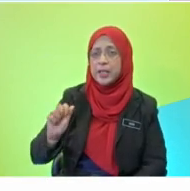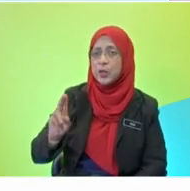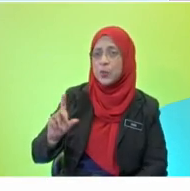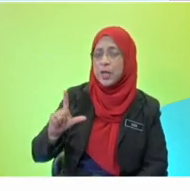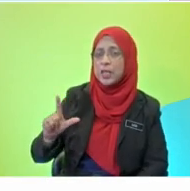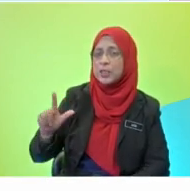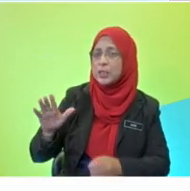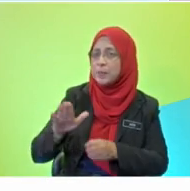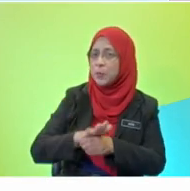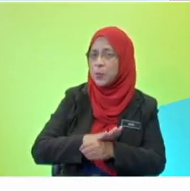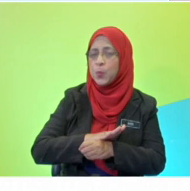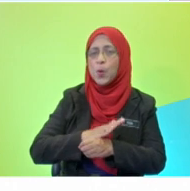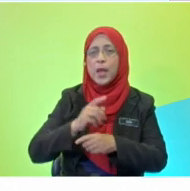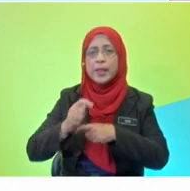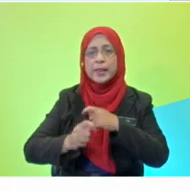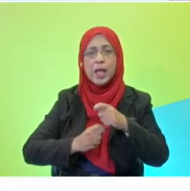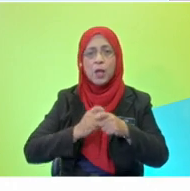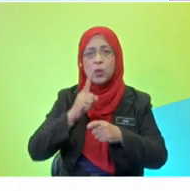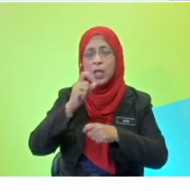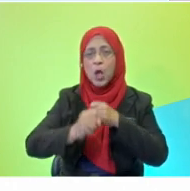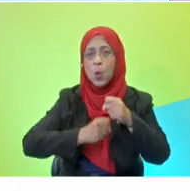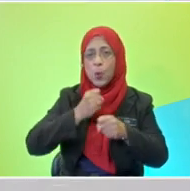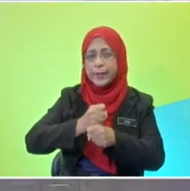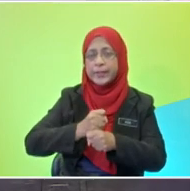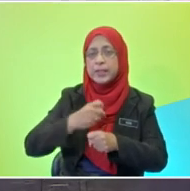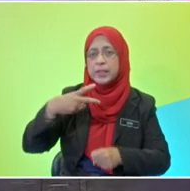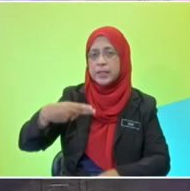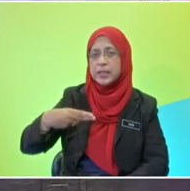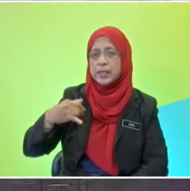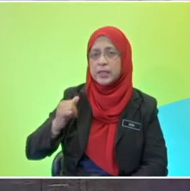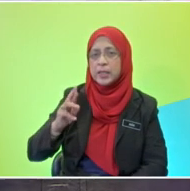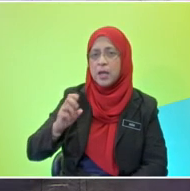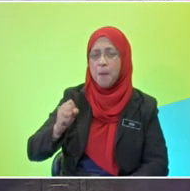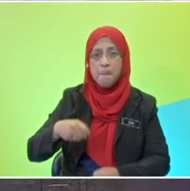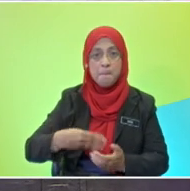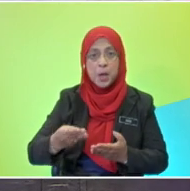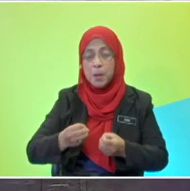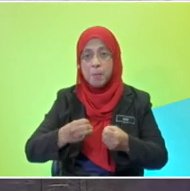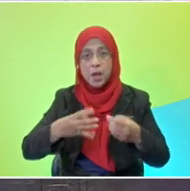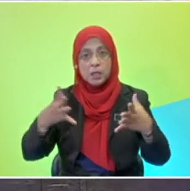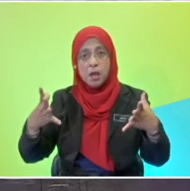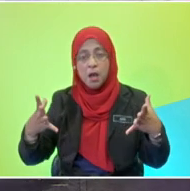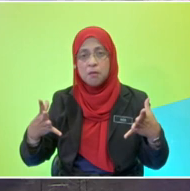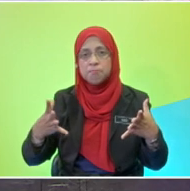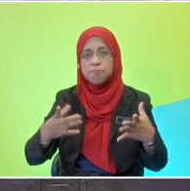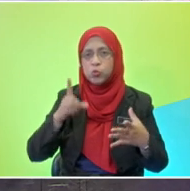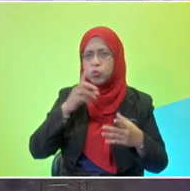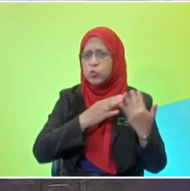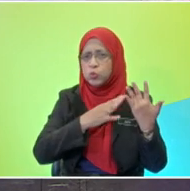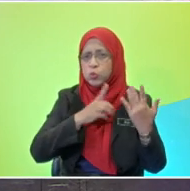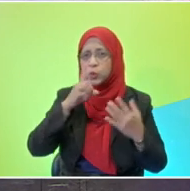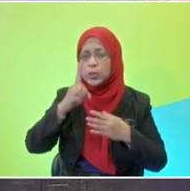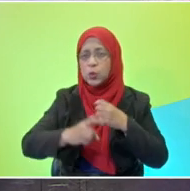genap tempo setahun hijrah maknanya Kalau diberi gelang itu kalau banyak tuh setahun baru kena zakat bukan waktu beli